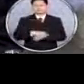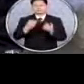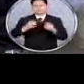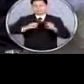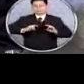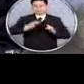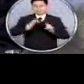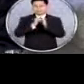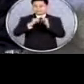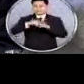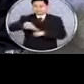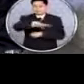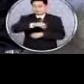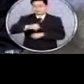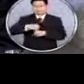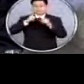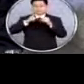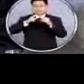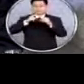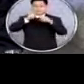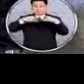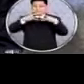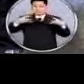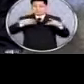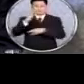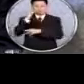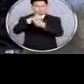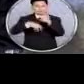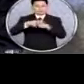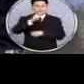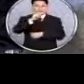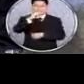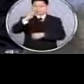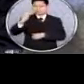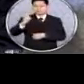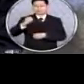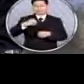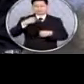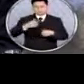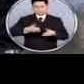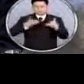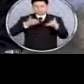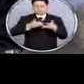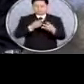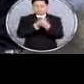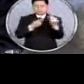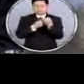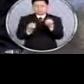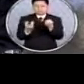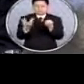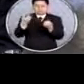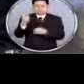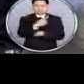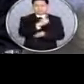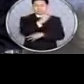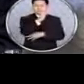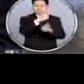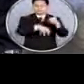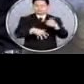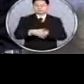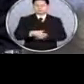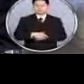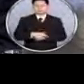国际社会当中，非政府的组织 NGO 它的重要性跟它的数目呢都远远超过政府间组